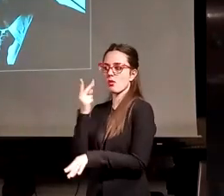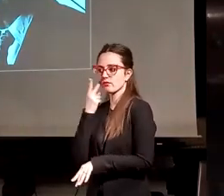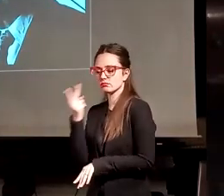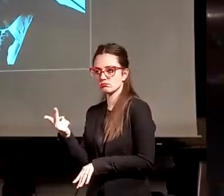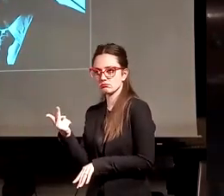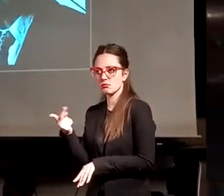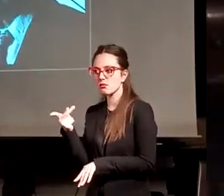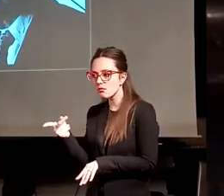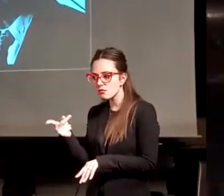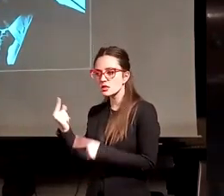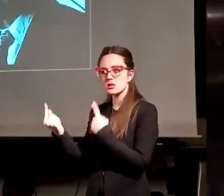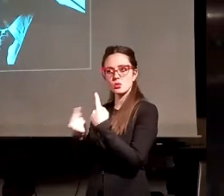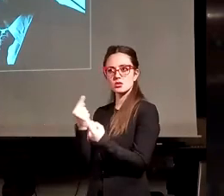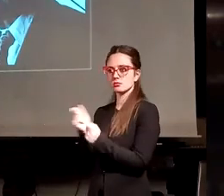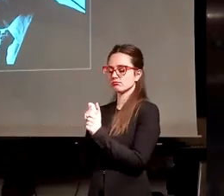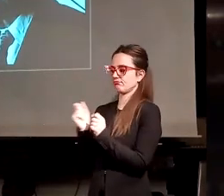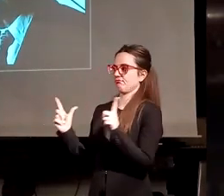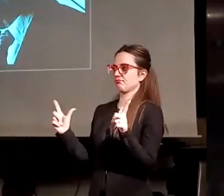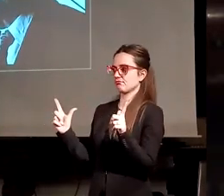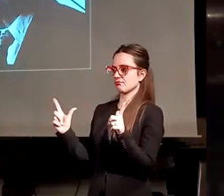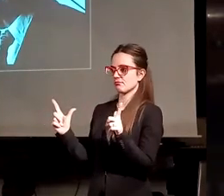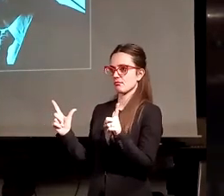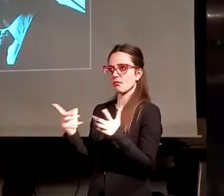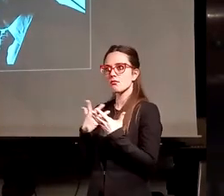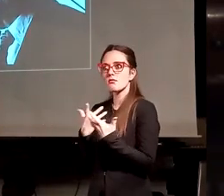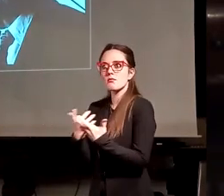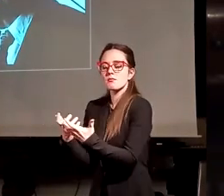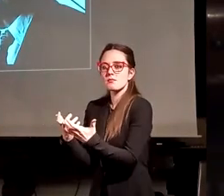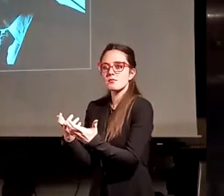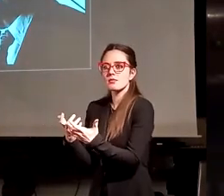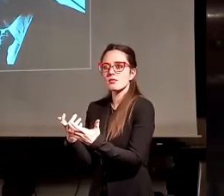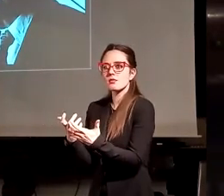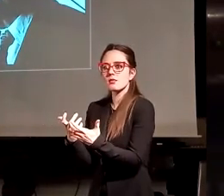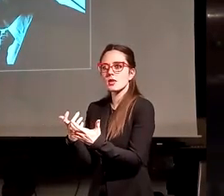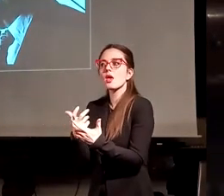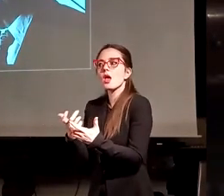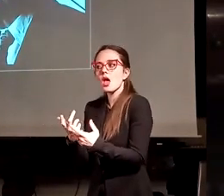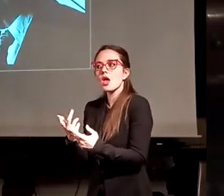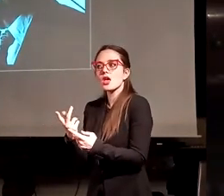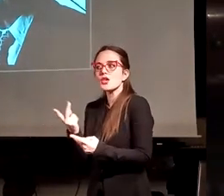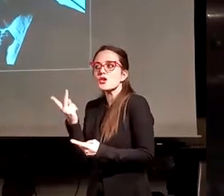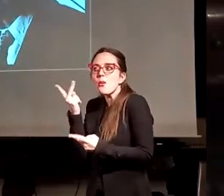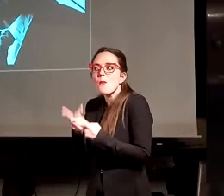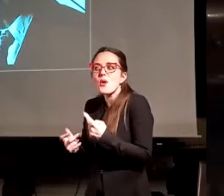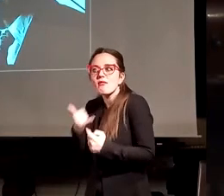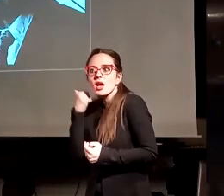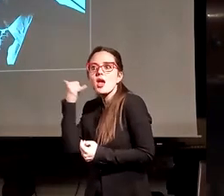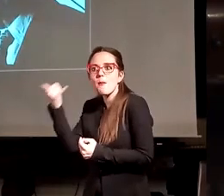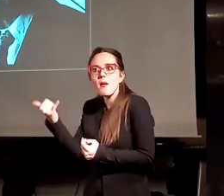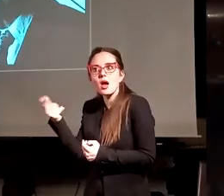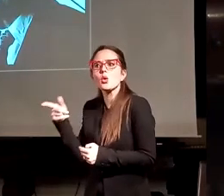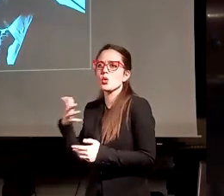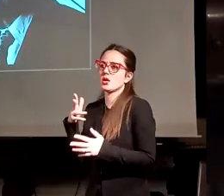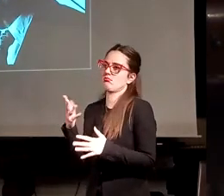talmente tanto sono arrivato addirittura a scovare perché ancora viva 80 passando il numero di telefono volevo chiamarlo e